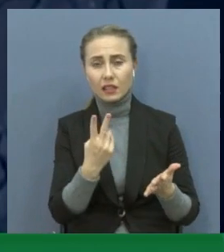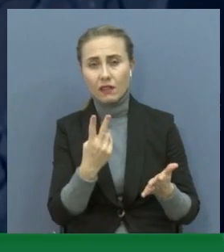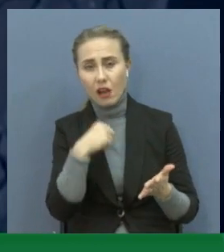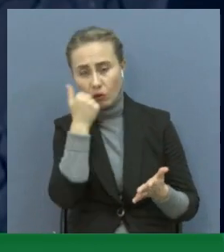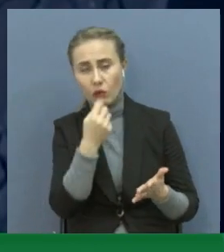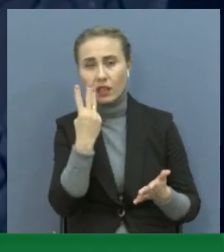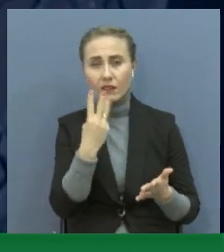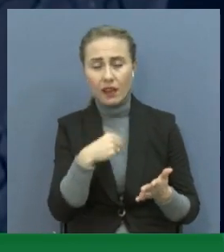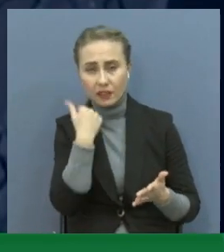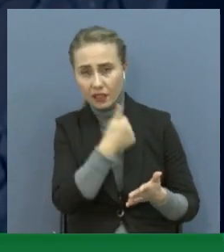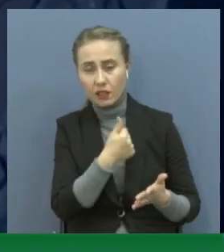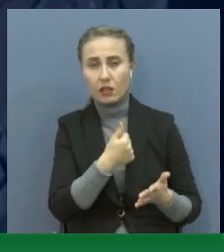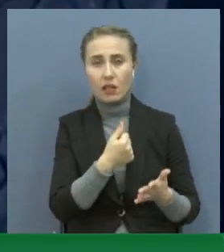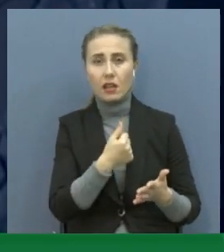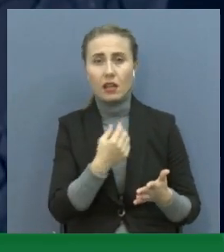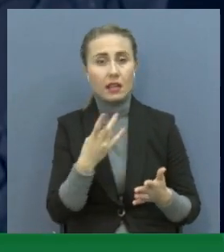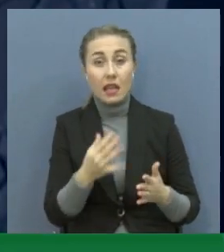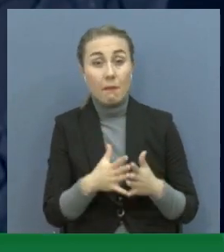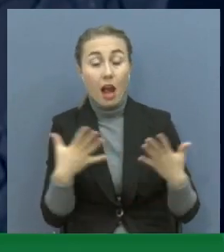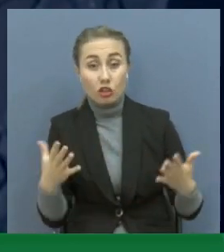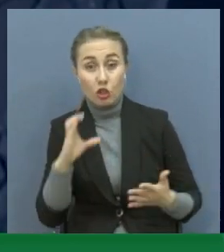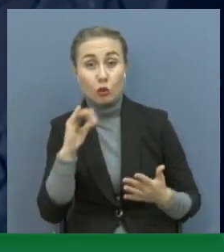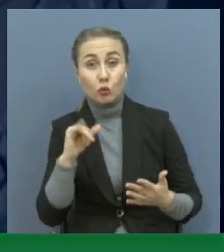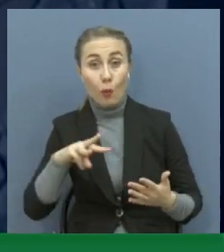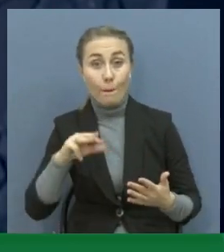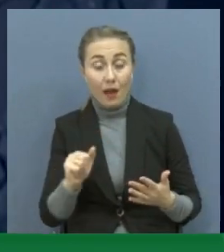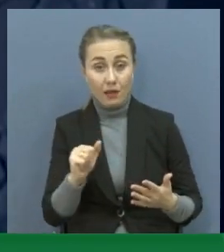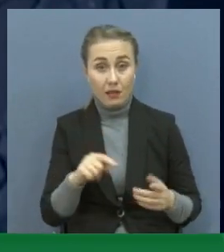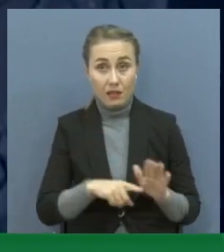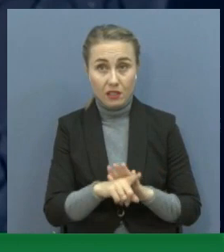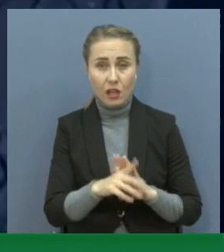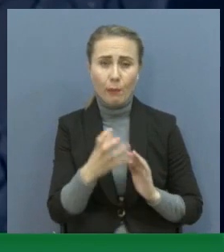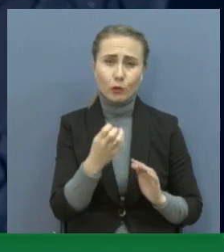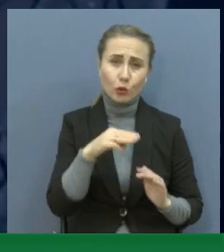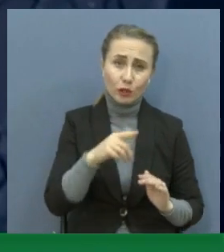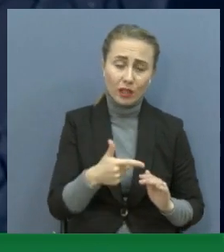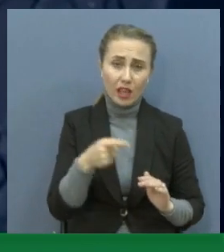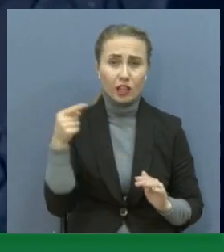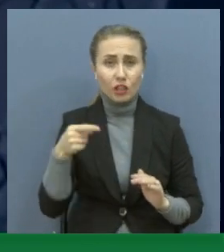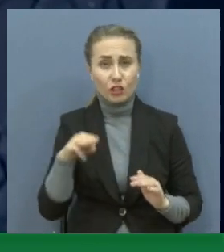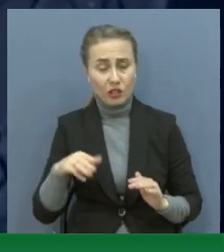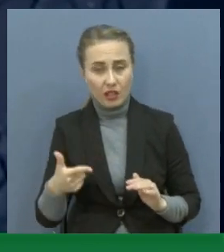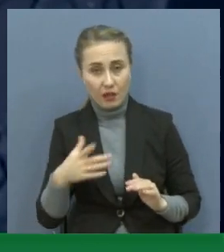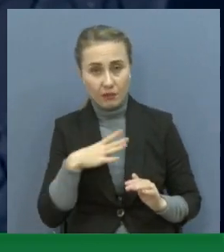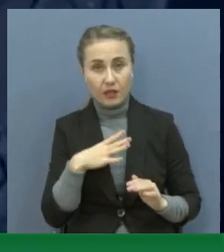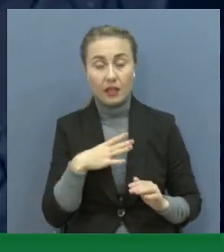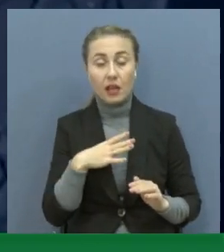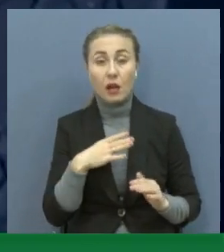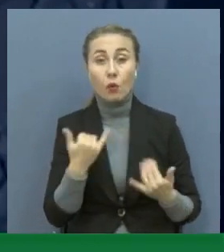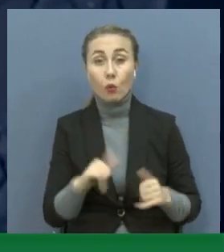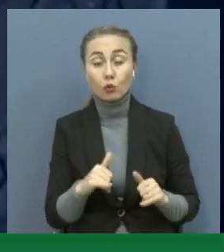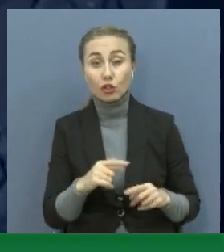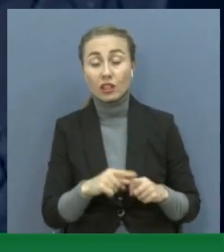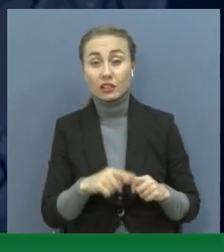2-3. Небольшие суммы ставил, 500 тенге, 1000. Уже через